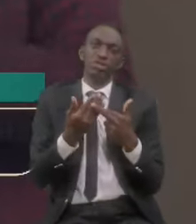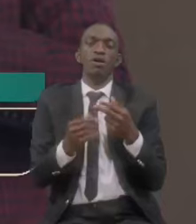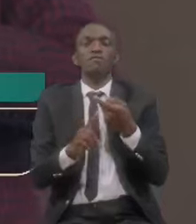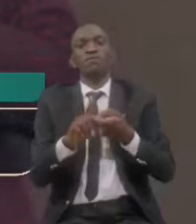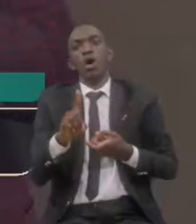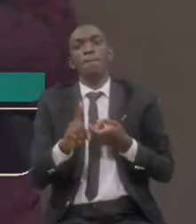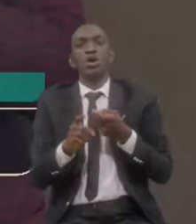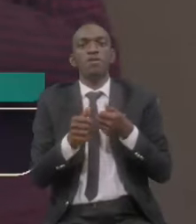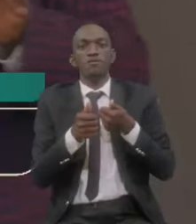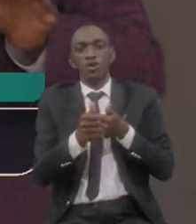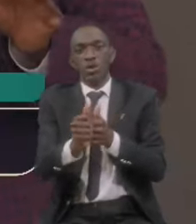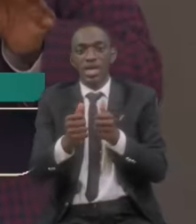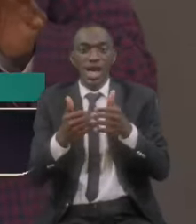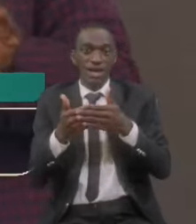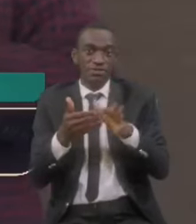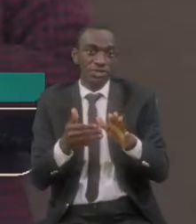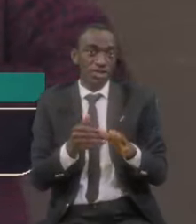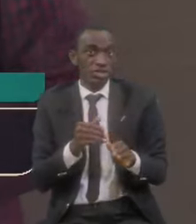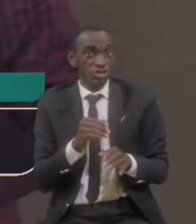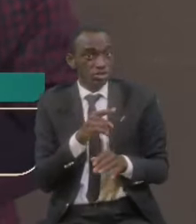Mais partout tu iras,